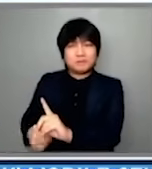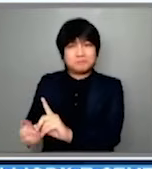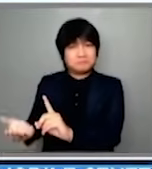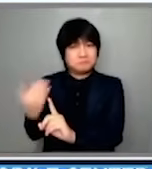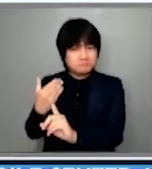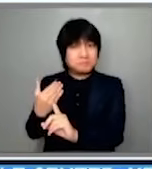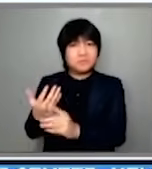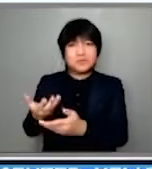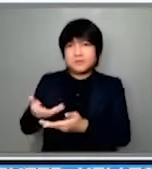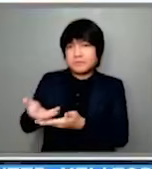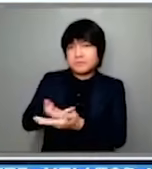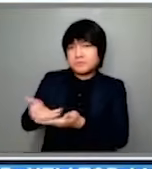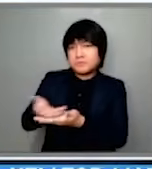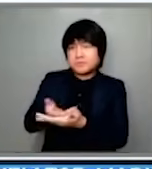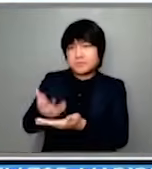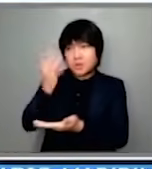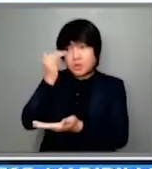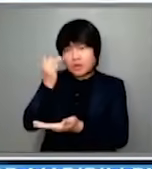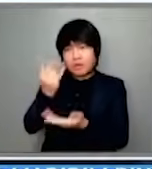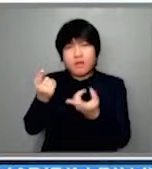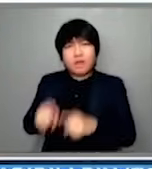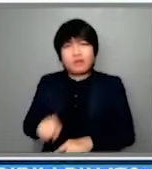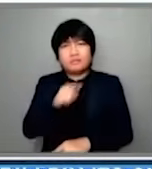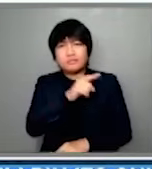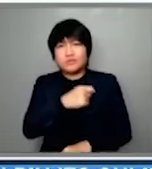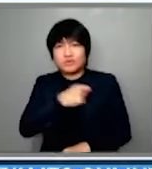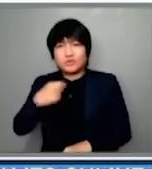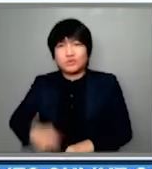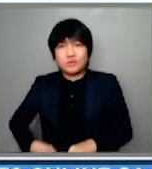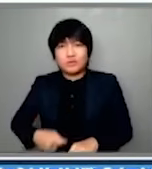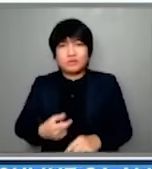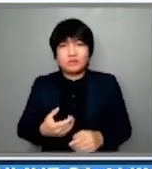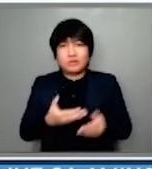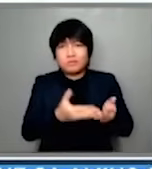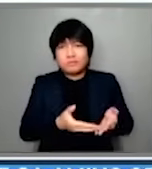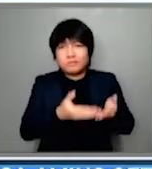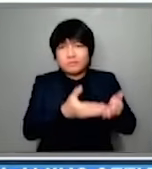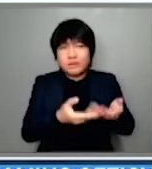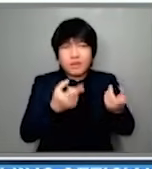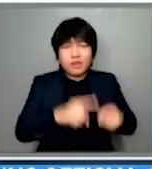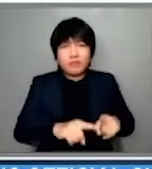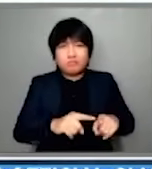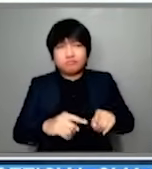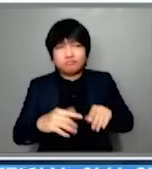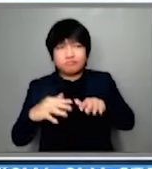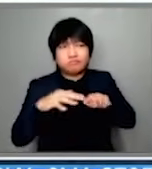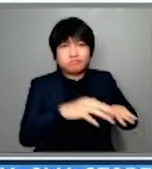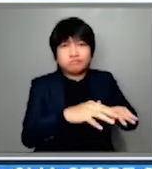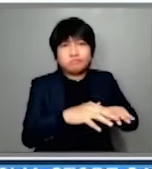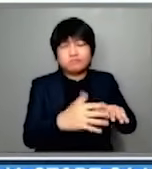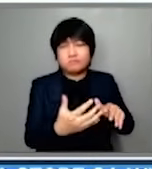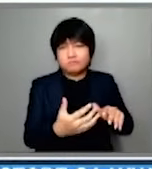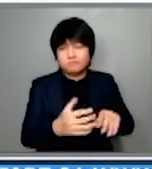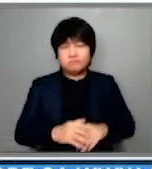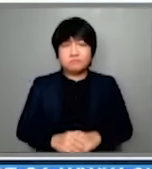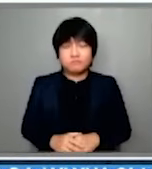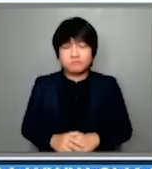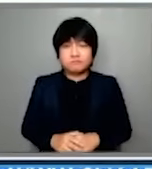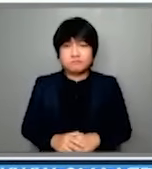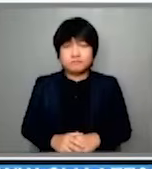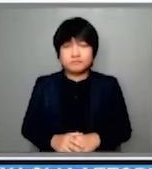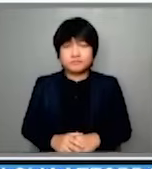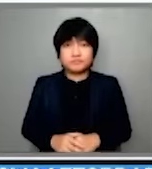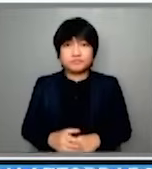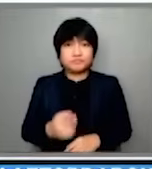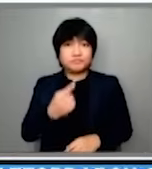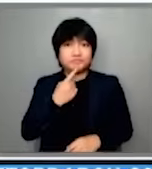mga barko ng bansa sa Bajo de Masinloc at sa Ayungin Shoal. Una nang kinumpirma ni Foreign Affairs Spokesperson Teresita Daza ang